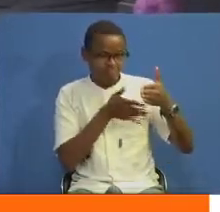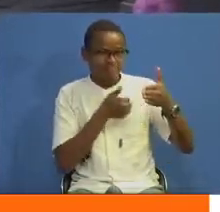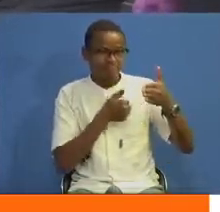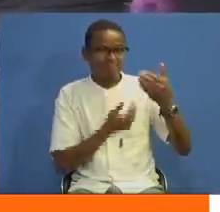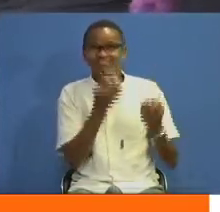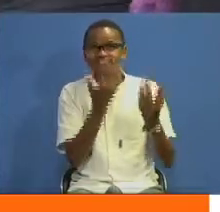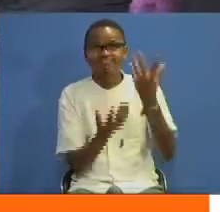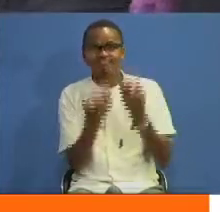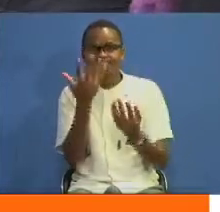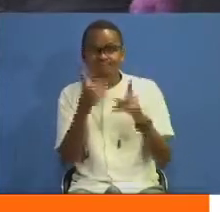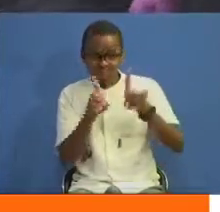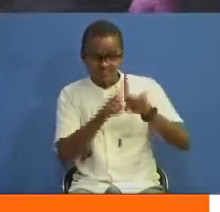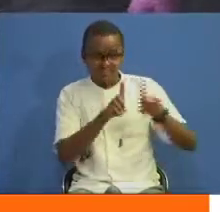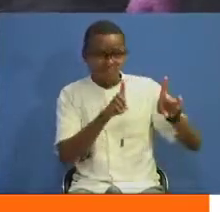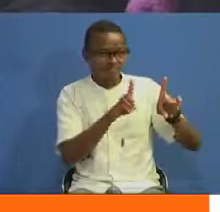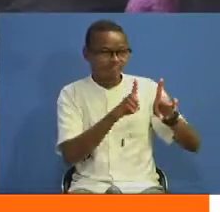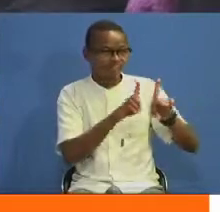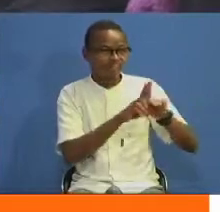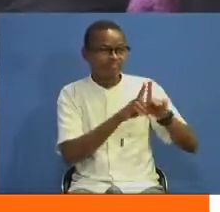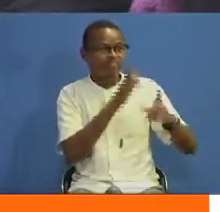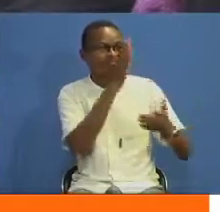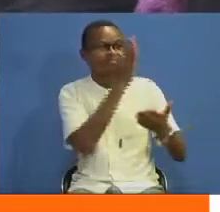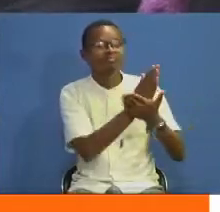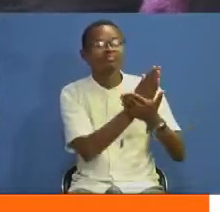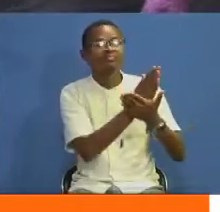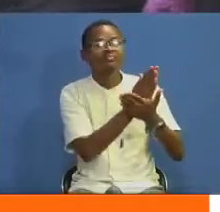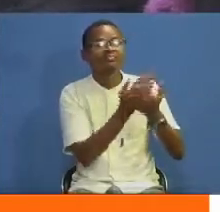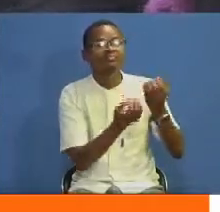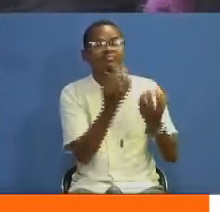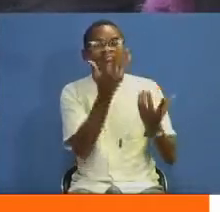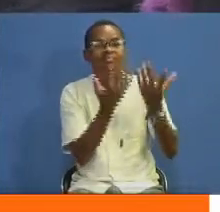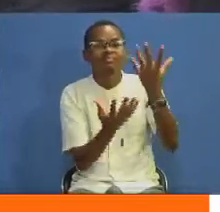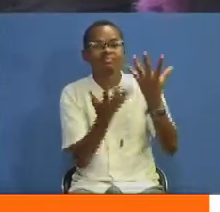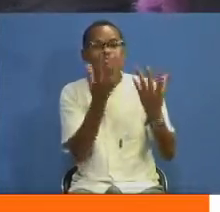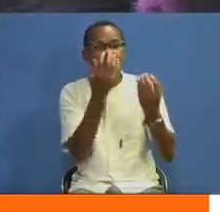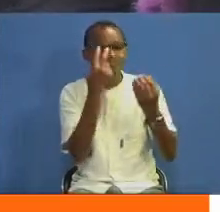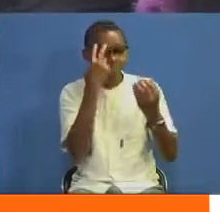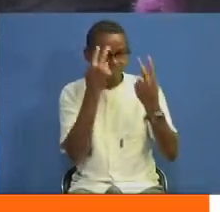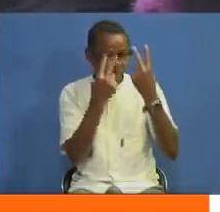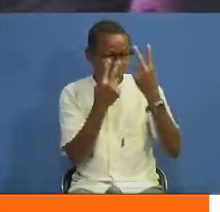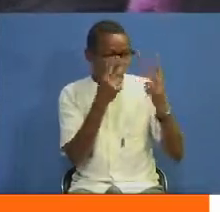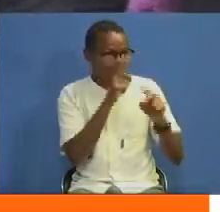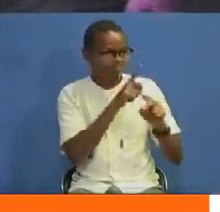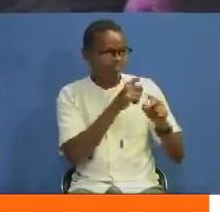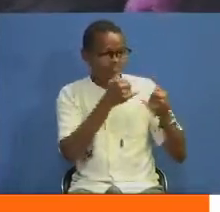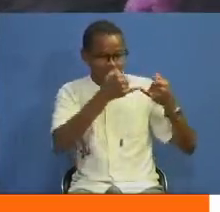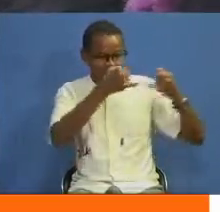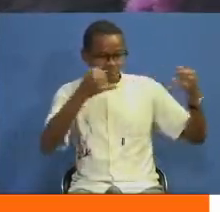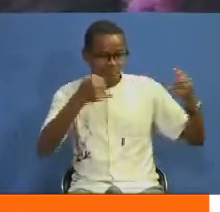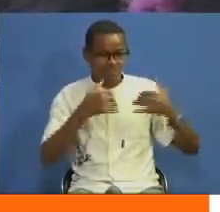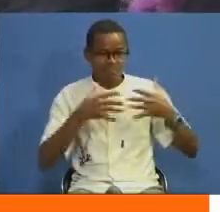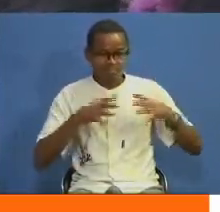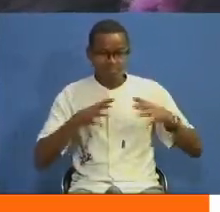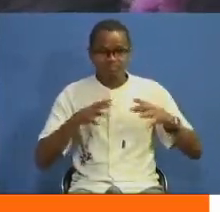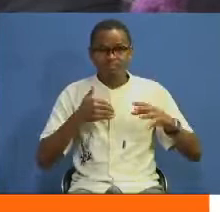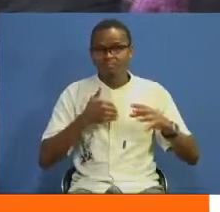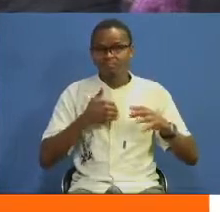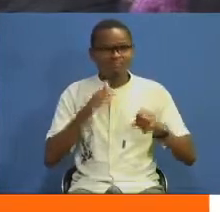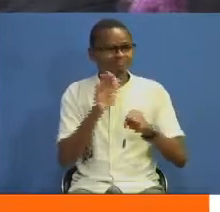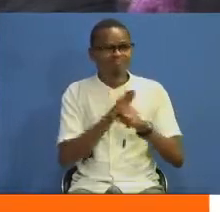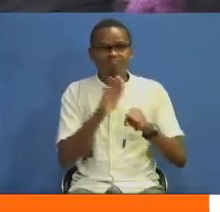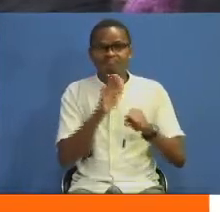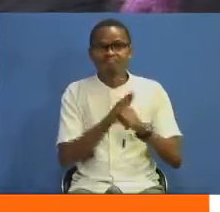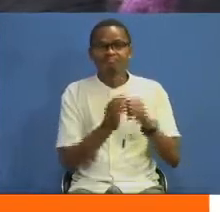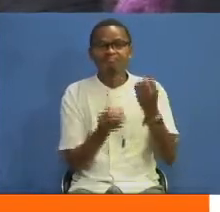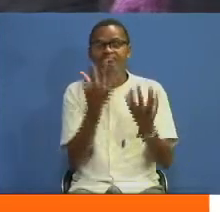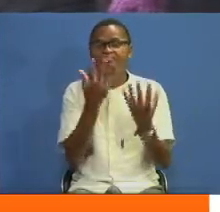wanachomeka. Saa wenye kuzima moto wakikuja kuzima hiyo moto kuangalia hii line yote kulikuwa na watu wenye walikuwa wamechomeka,